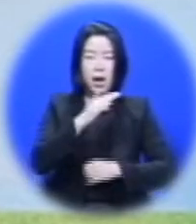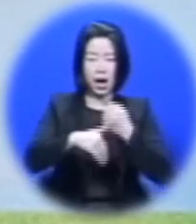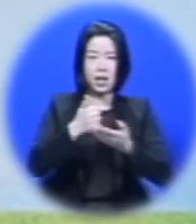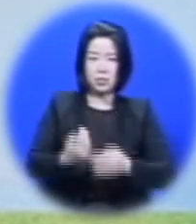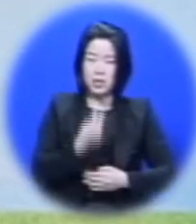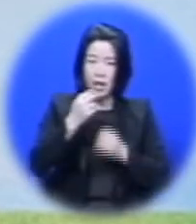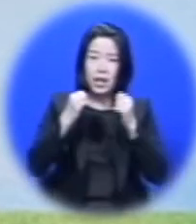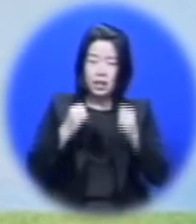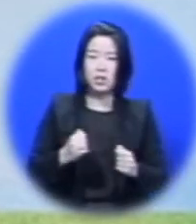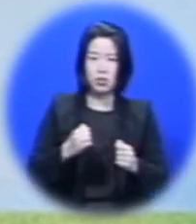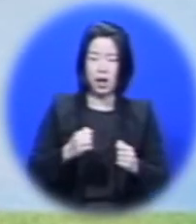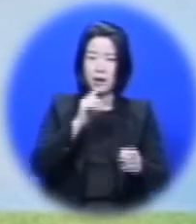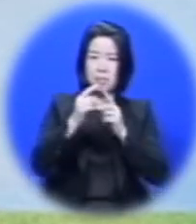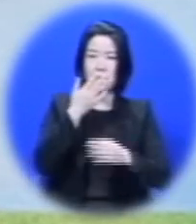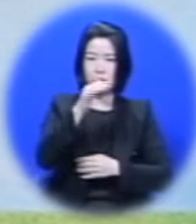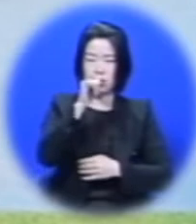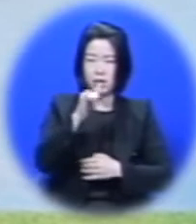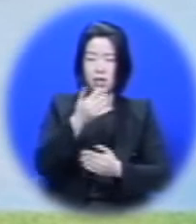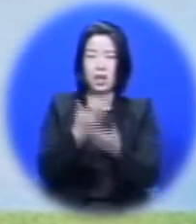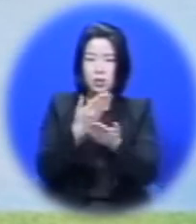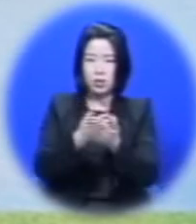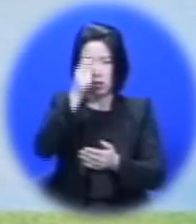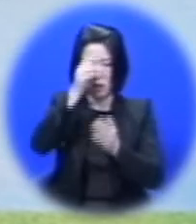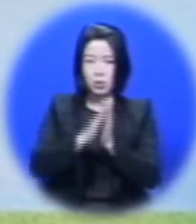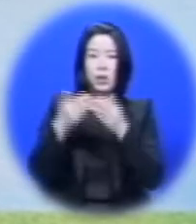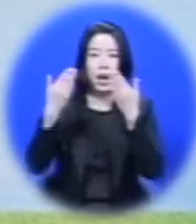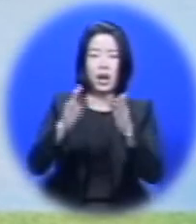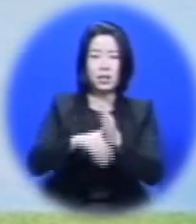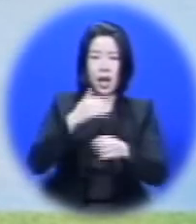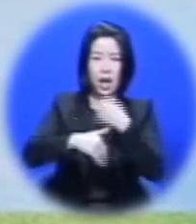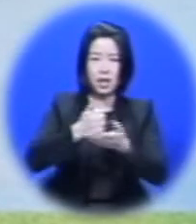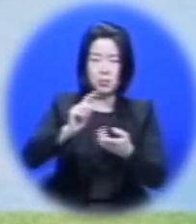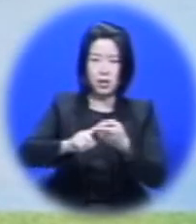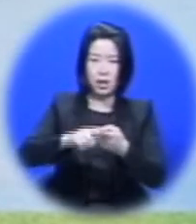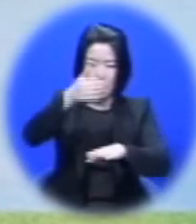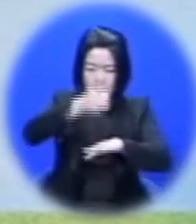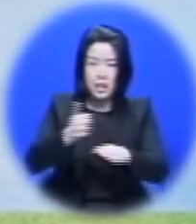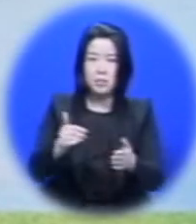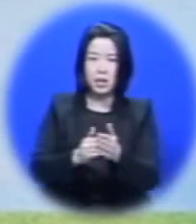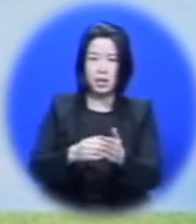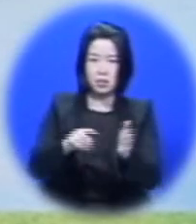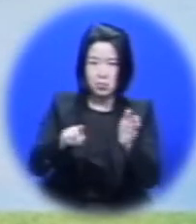사람들이 말하게 해주옵소서. 그렇게 기도하면서 하나님에 대한 믿음을 끝까지 지킬 수 있어야